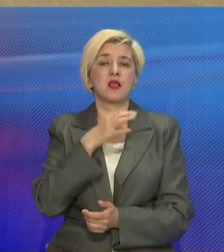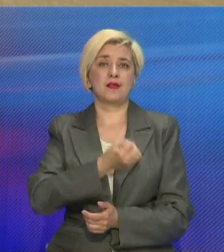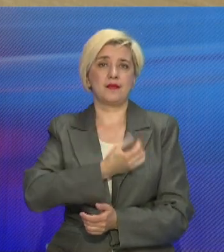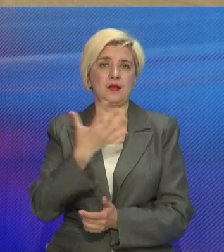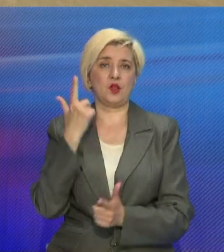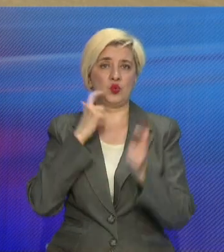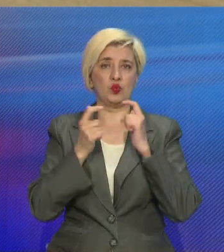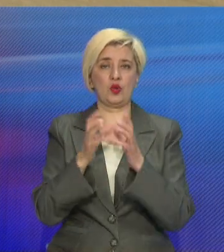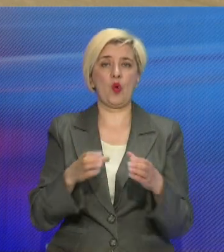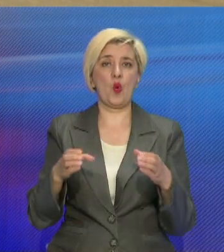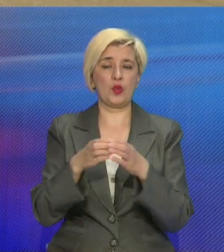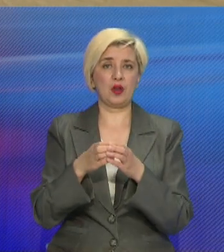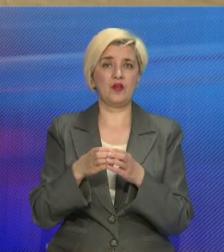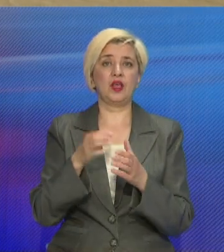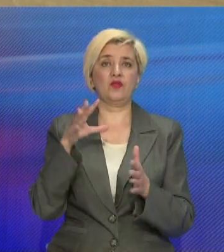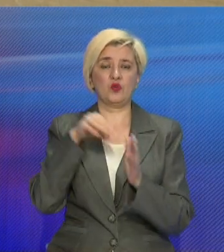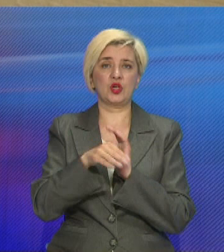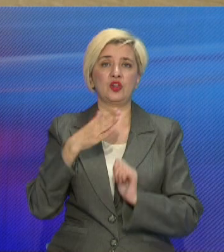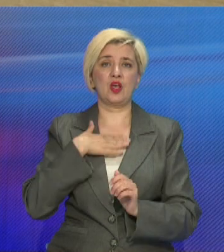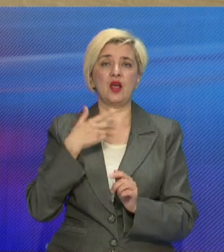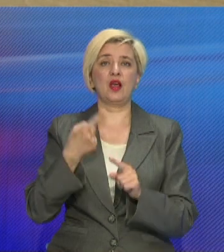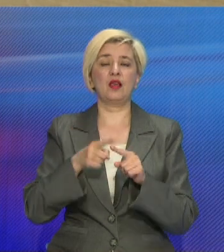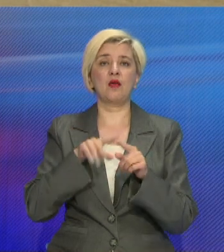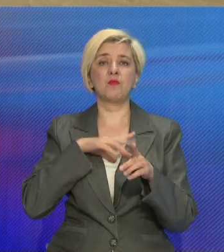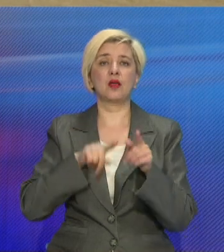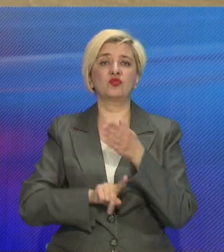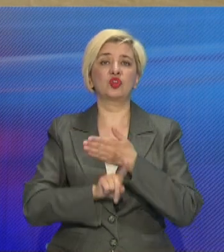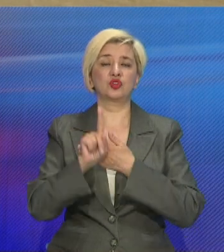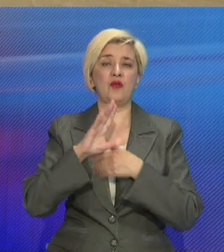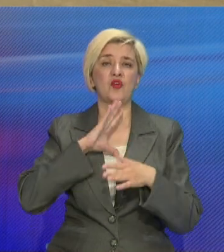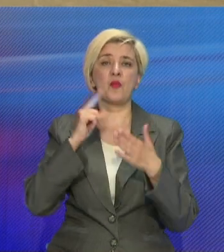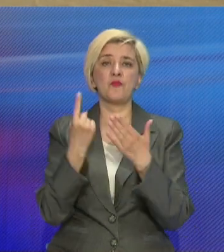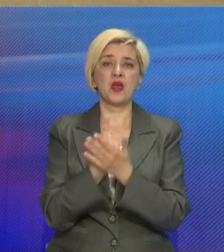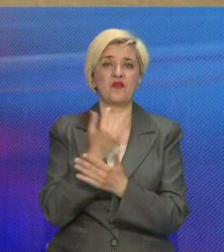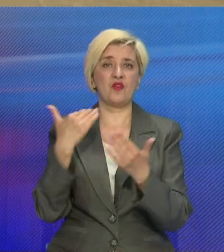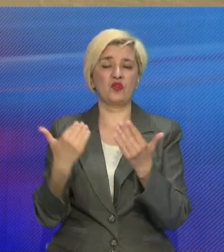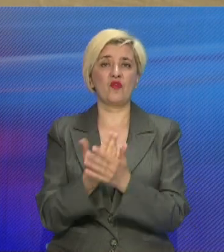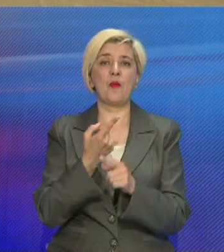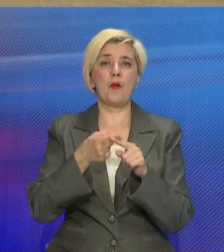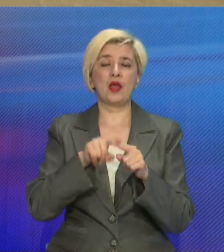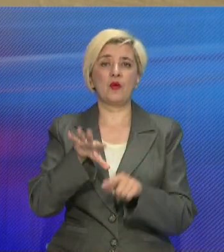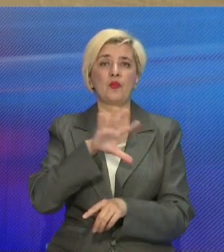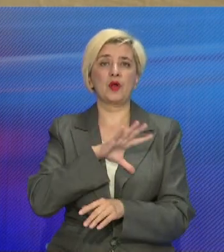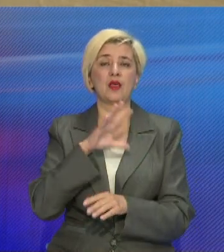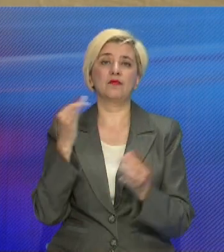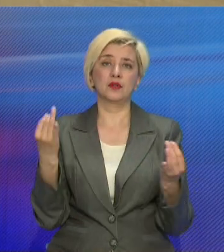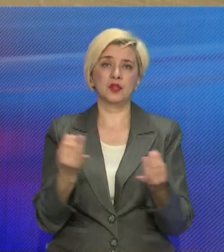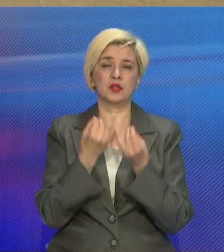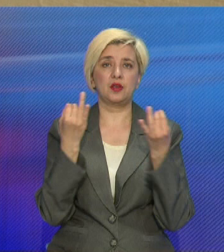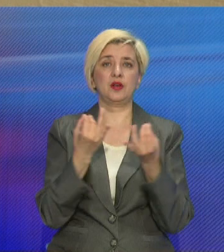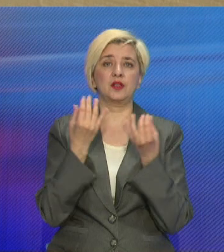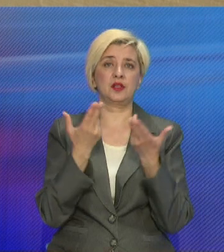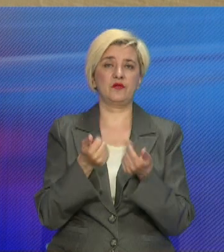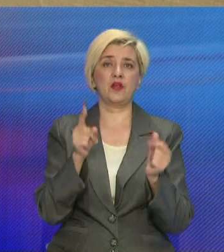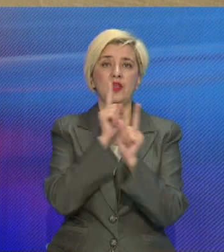начало только этого движения. Все было впервые, все было новым. Поэтому было как-то интересно,